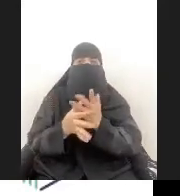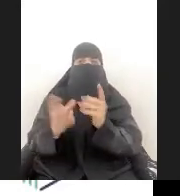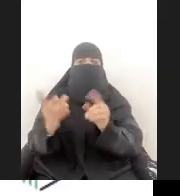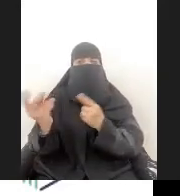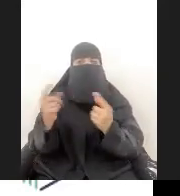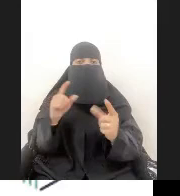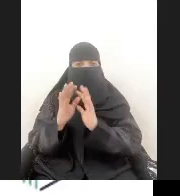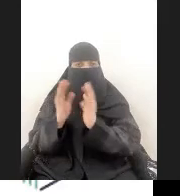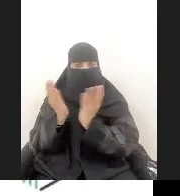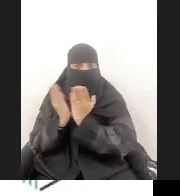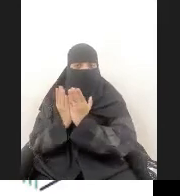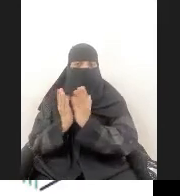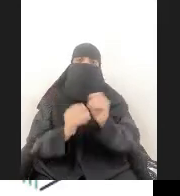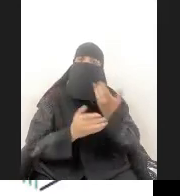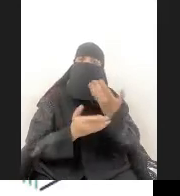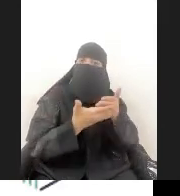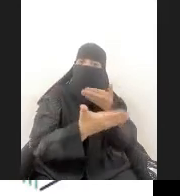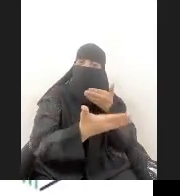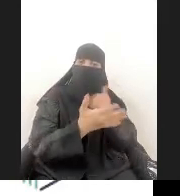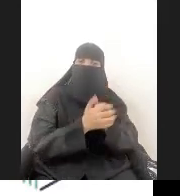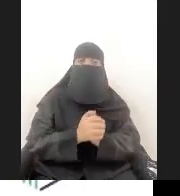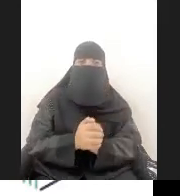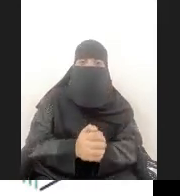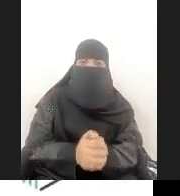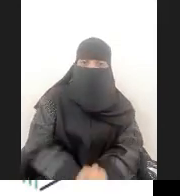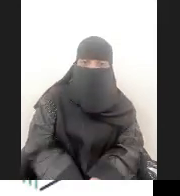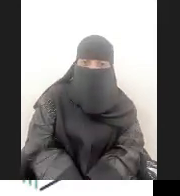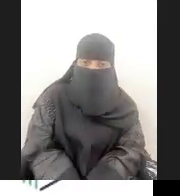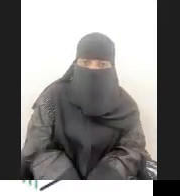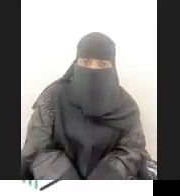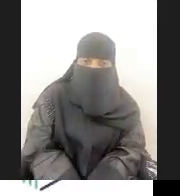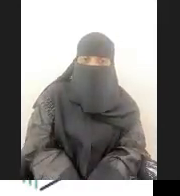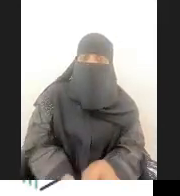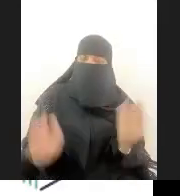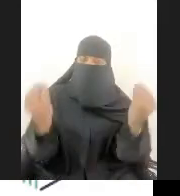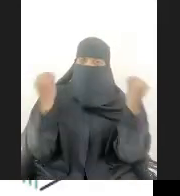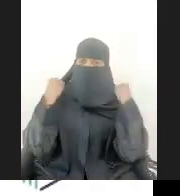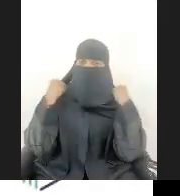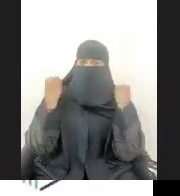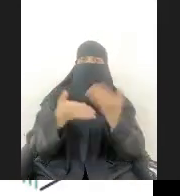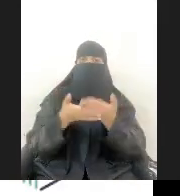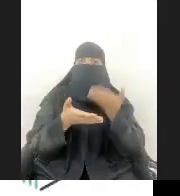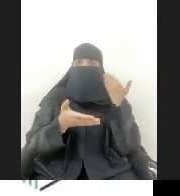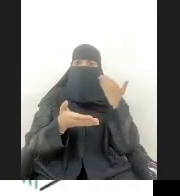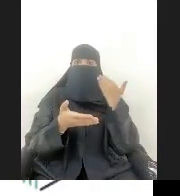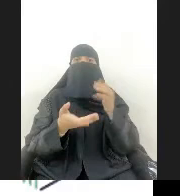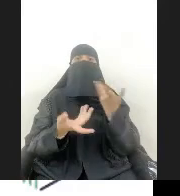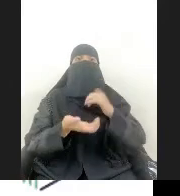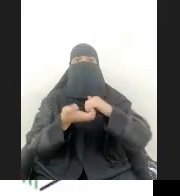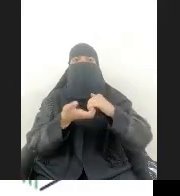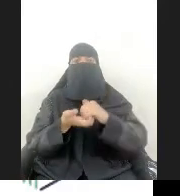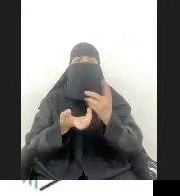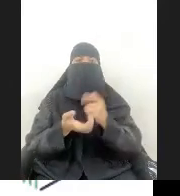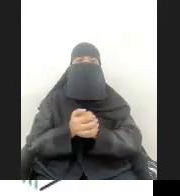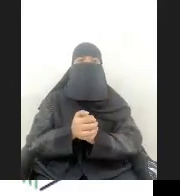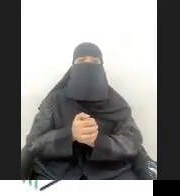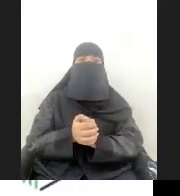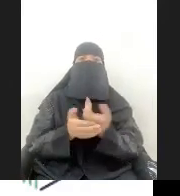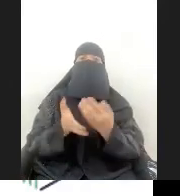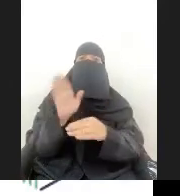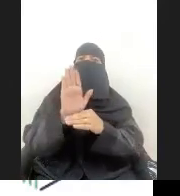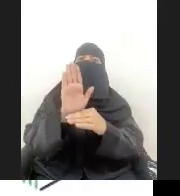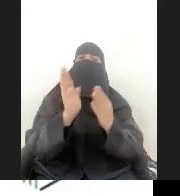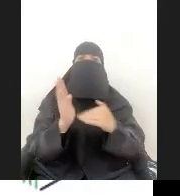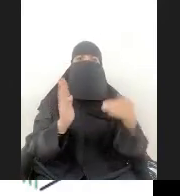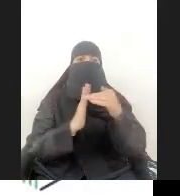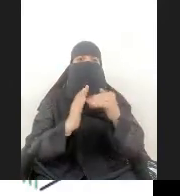المناسبة داخل الفصل الدراسي خارج الفصل الدراسي. أثناء الحديث السابق والزملاء عقبنا على ذلك، هذه آخر شريحة،